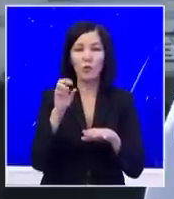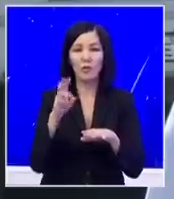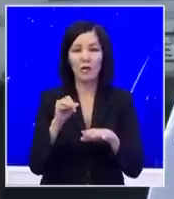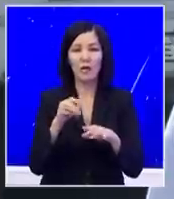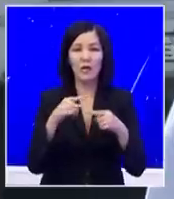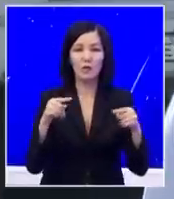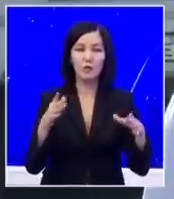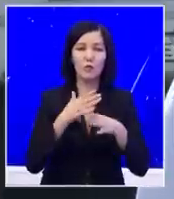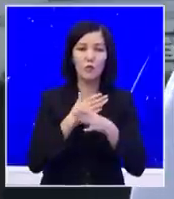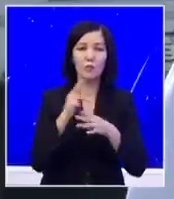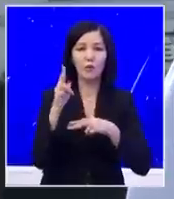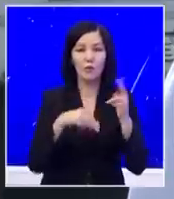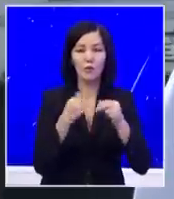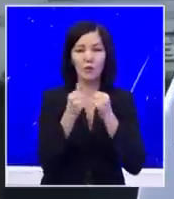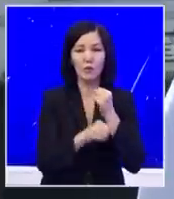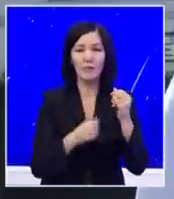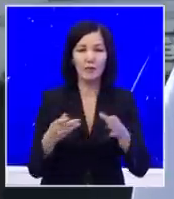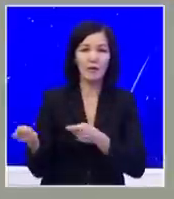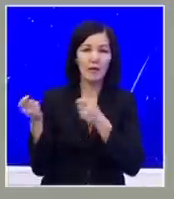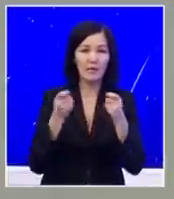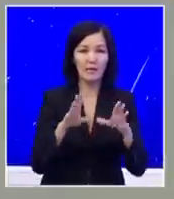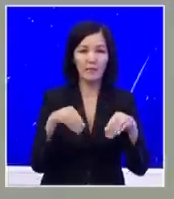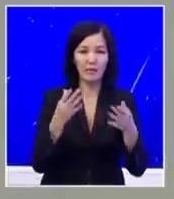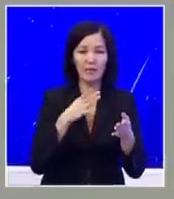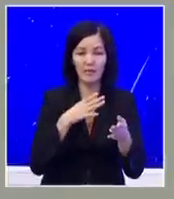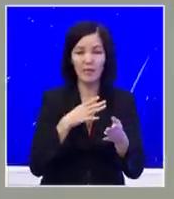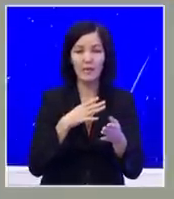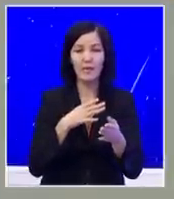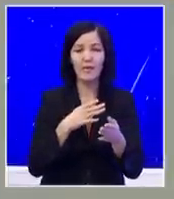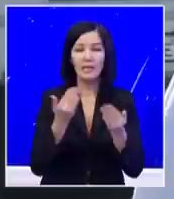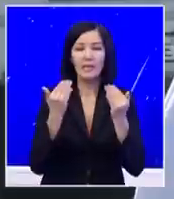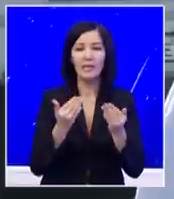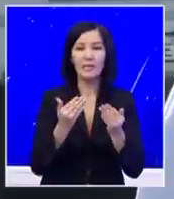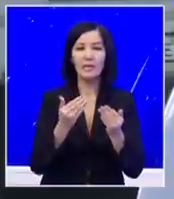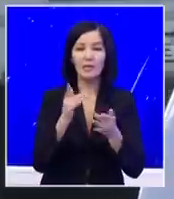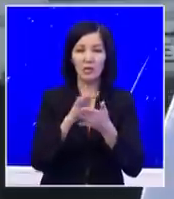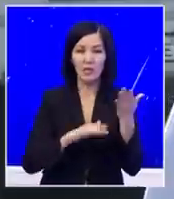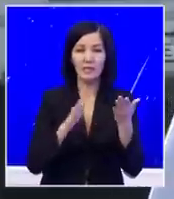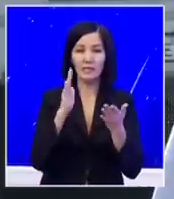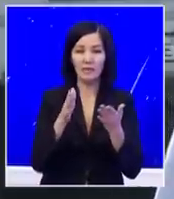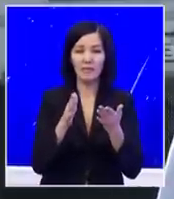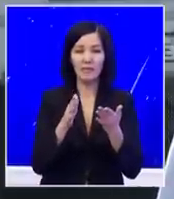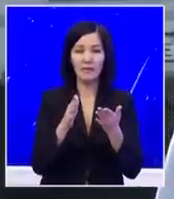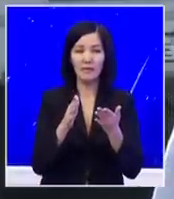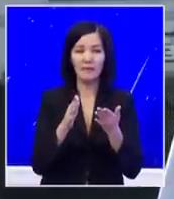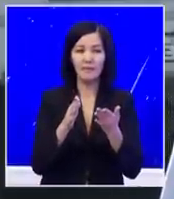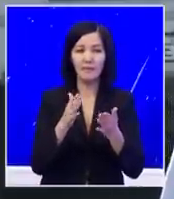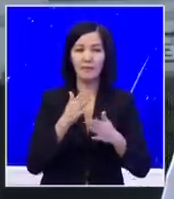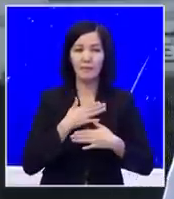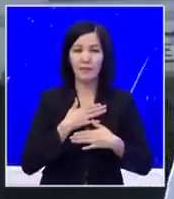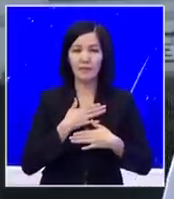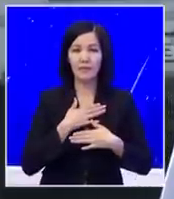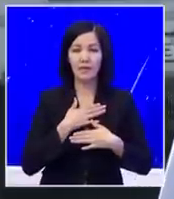жуық гуманитарлық көмекпен құрылыс заттары жеткізілген болатын. Енді бұл әрілде алдағы уақытта жалғасын табатын болады. Біз